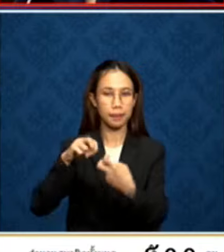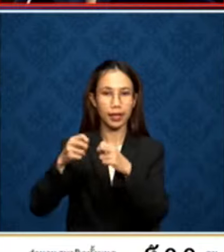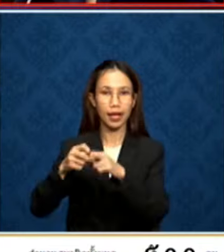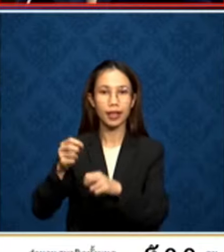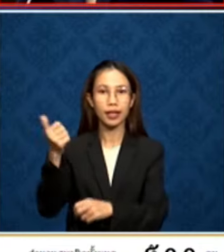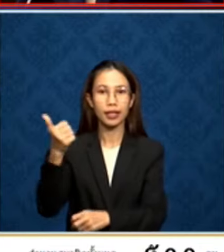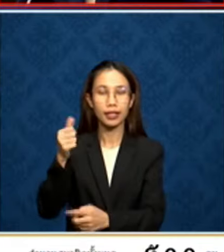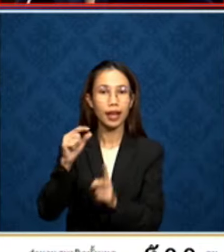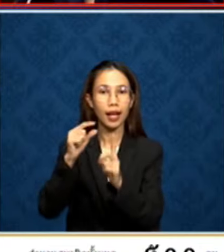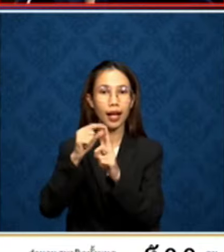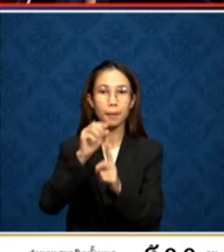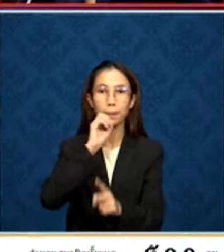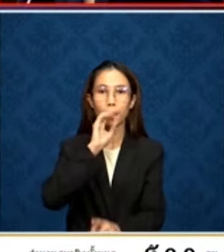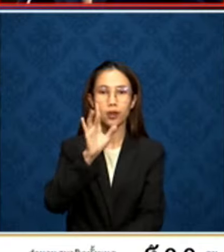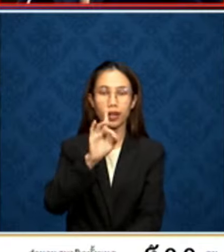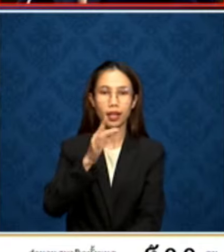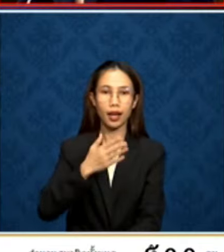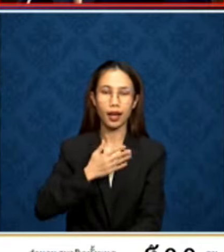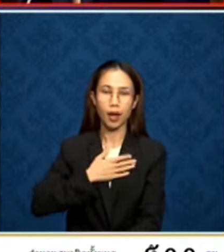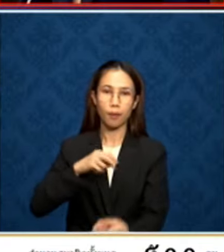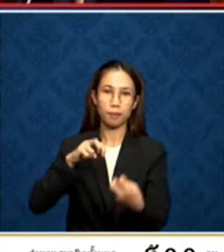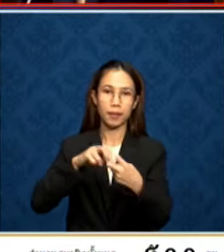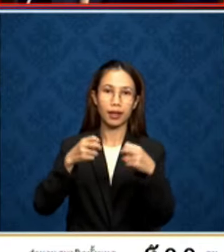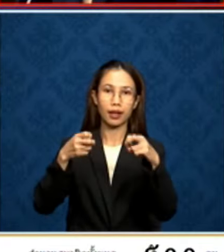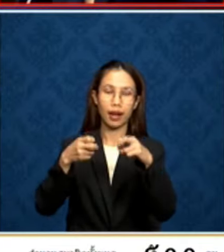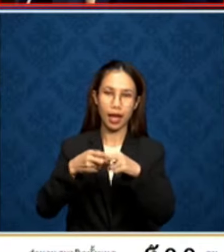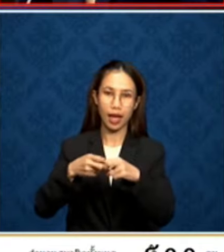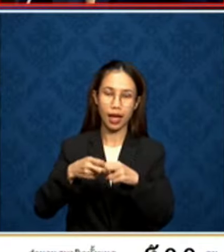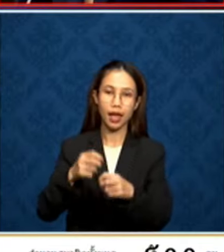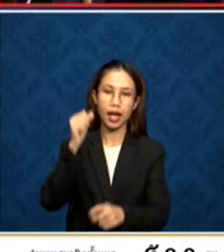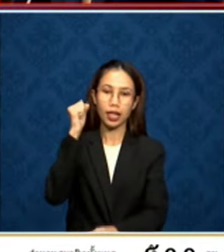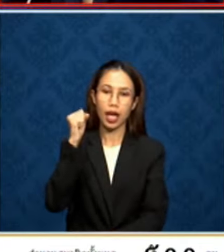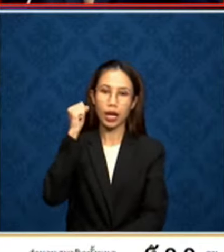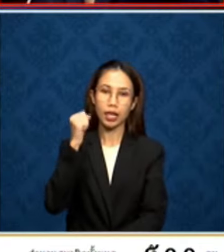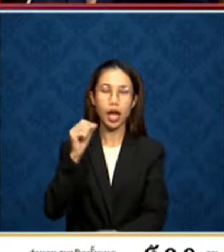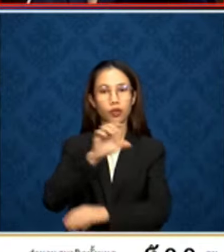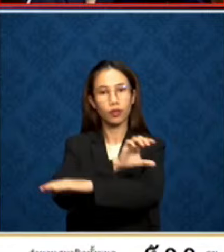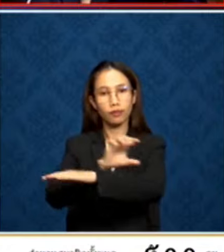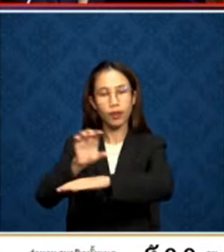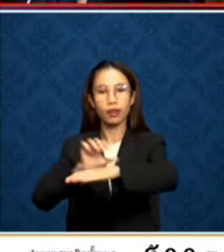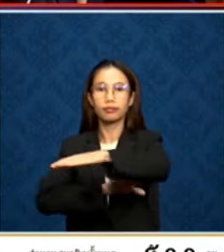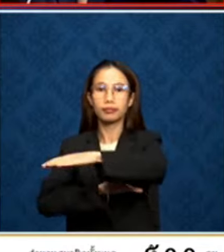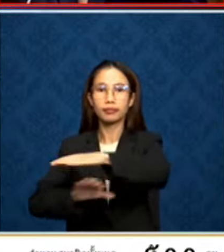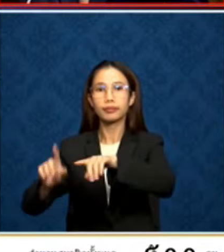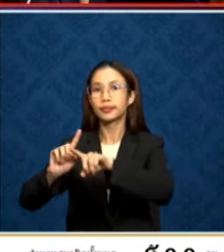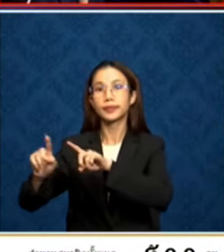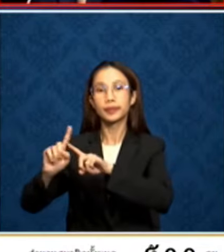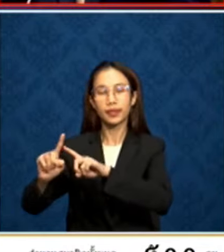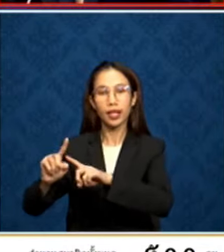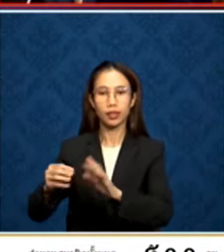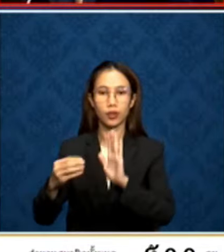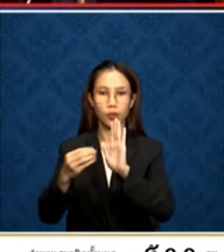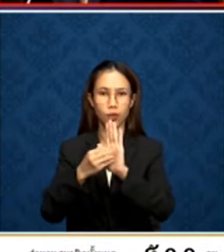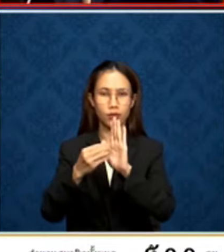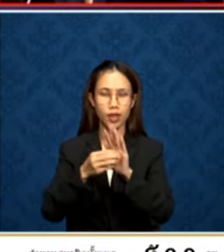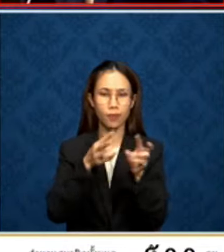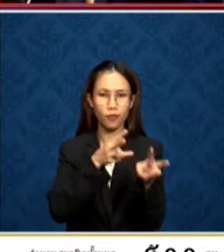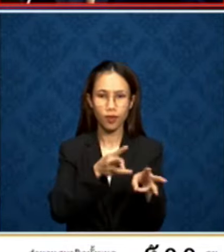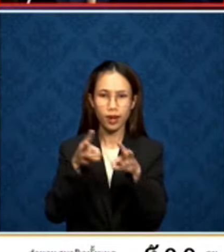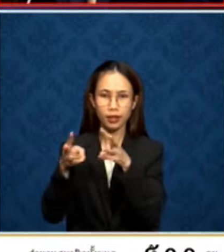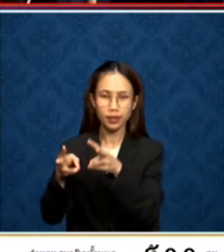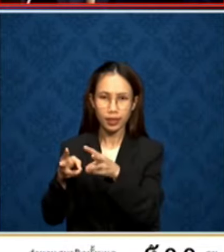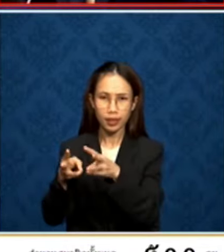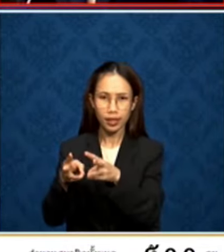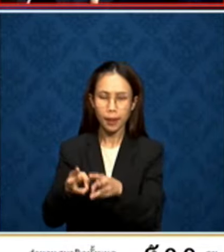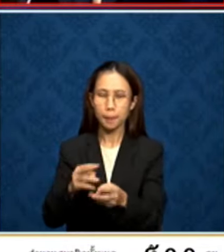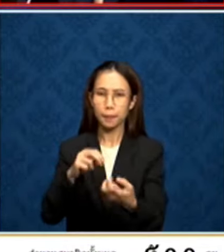ยินคำที่บอกว่าเรามีปัญหาในเรื่องของการเดินทางค่ะการเดินทางในในกรุงเทพมหานครนั้นที่เป็นปัญหา